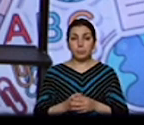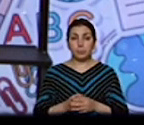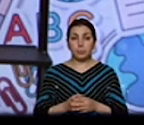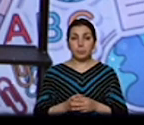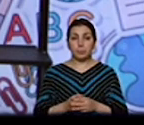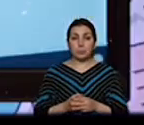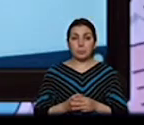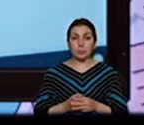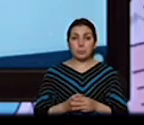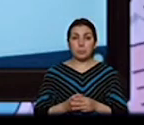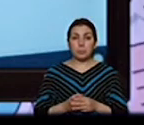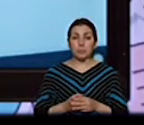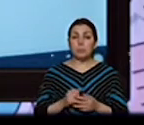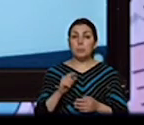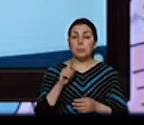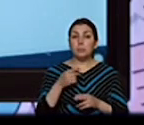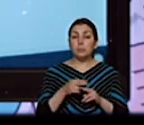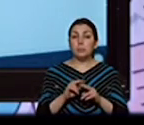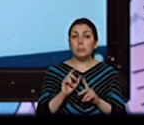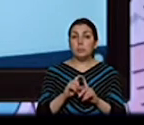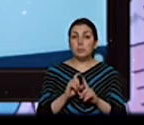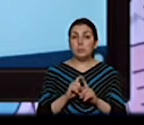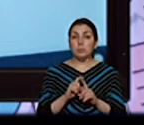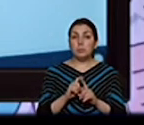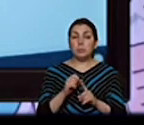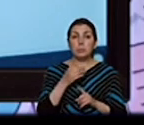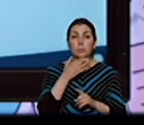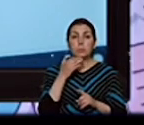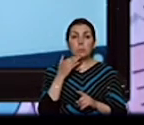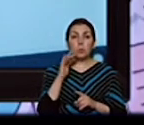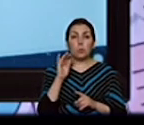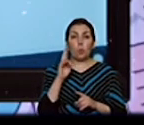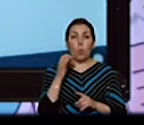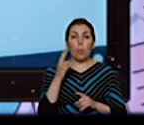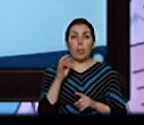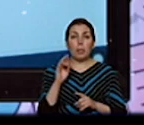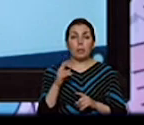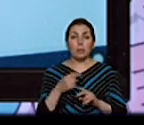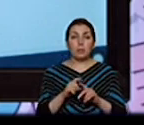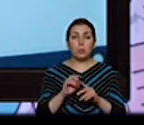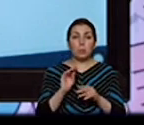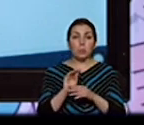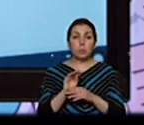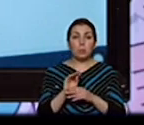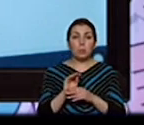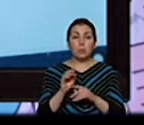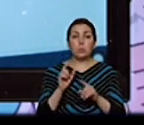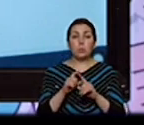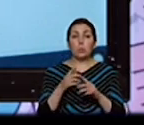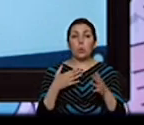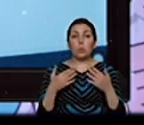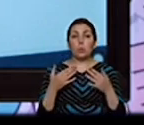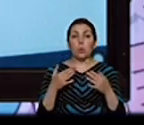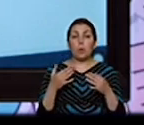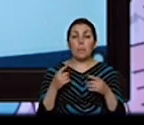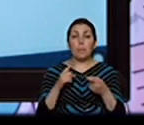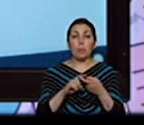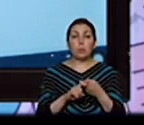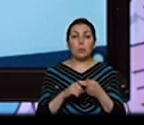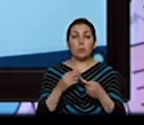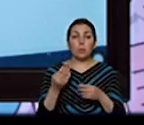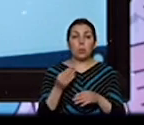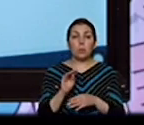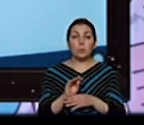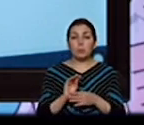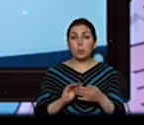ekan. Siz bu so'zlarga ko'plik qo'shimchasini, undan so'ng so'zlarni o'zaro bog'lovchi